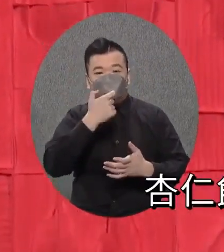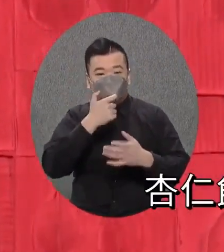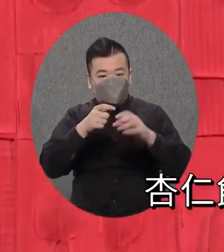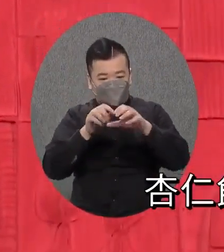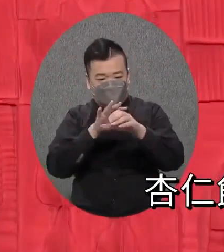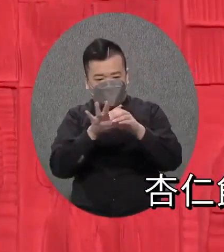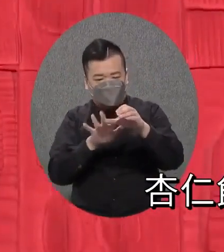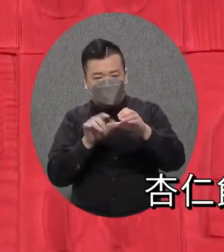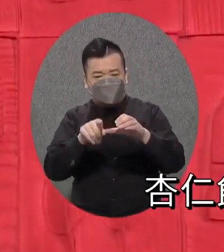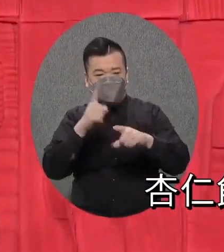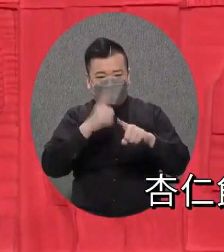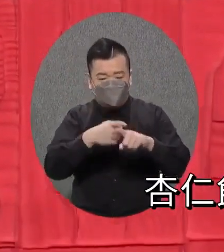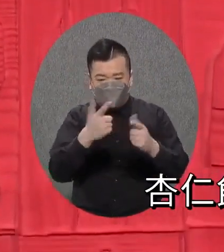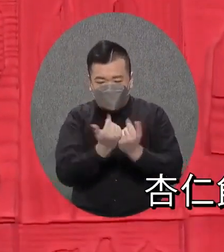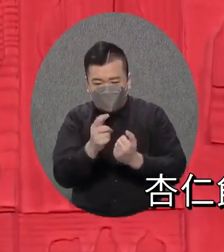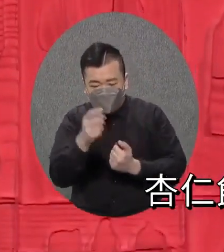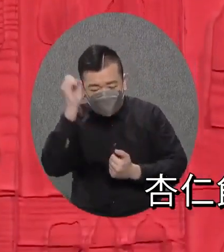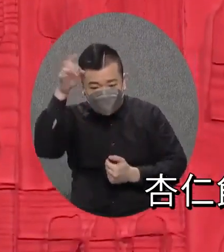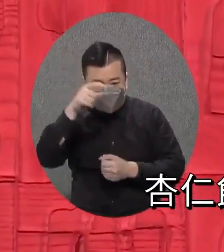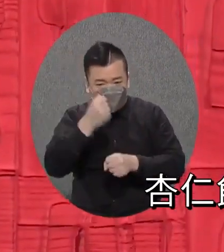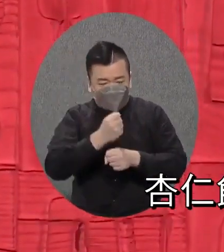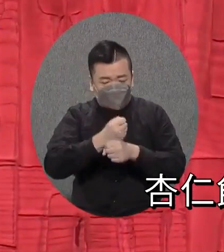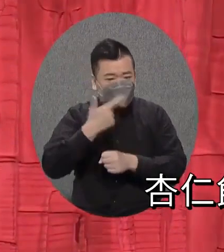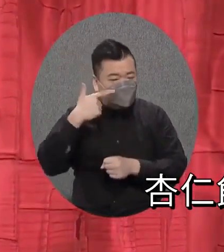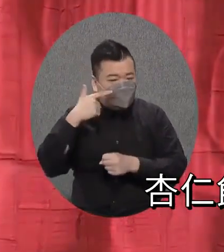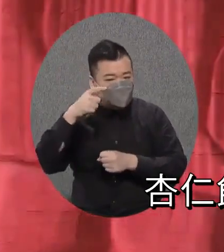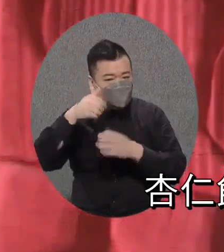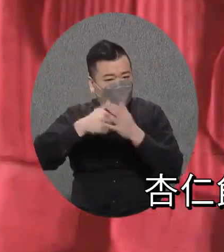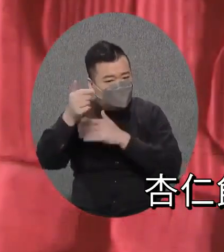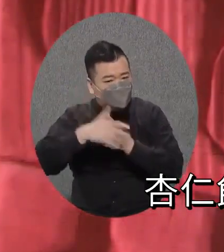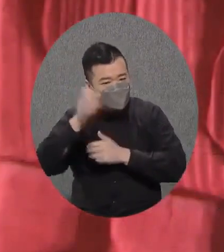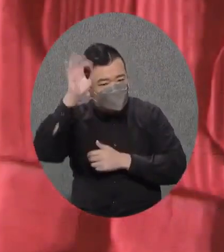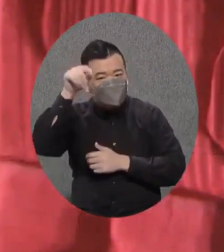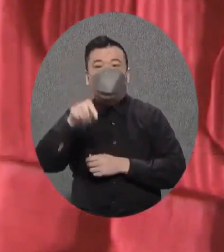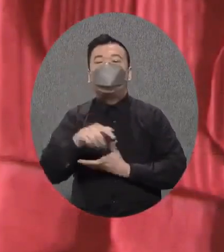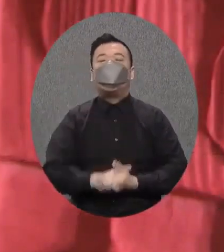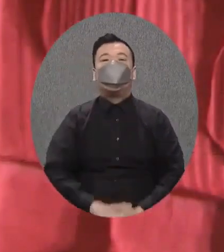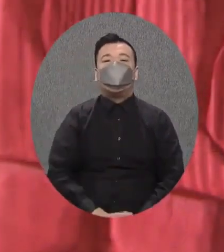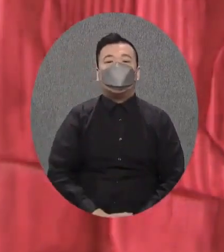面嘅印文，咪就係正正佢想得到嘅新嘅版畫嘅突破。